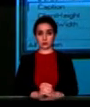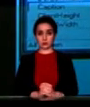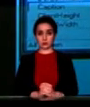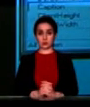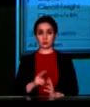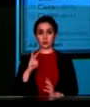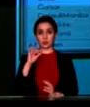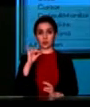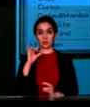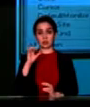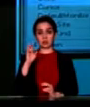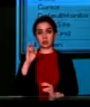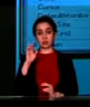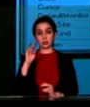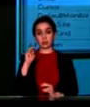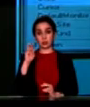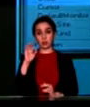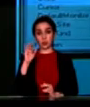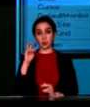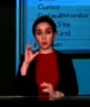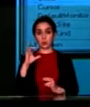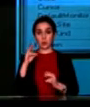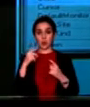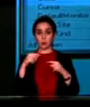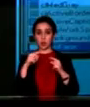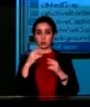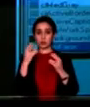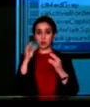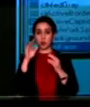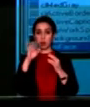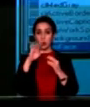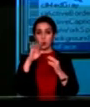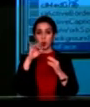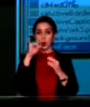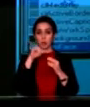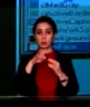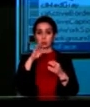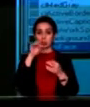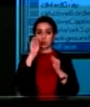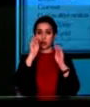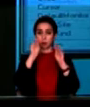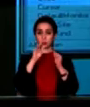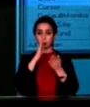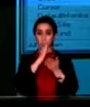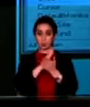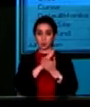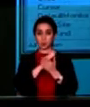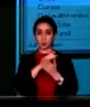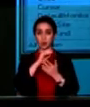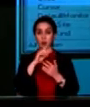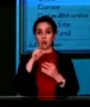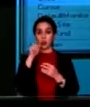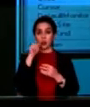Demak, list box obyekti obyektlar inspektori oynasida joylashgan bo'ladi.